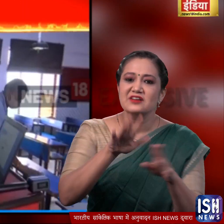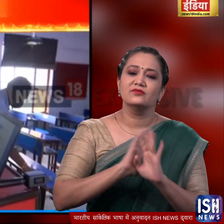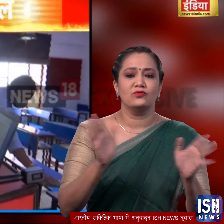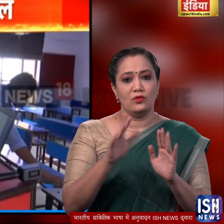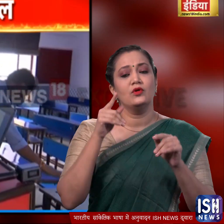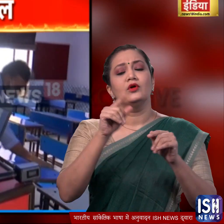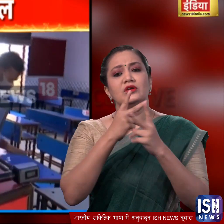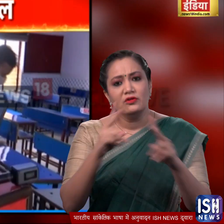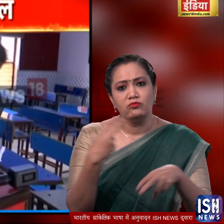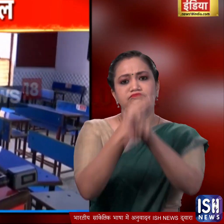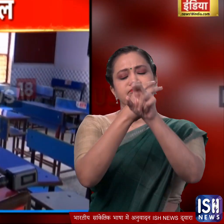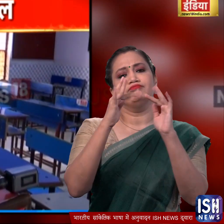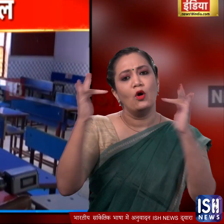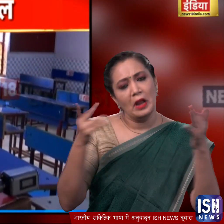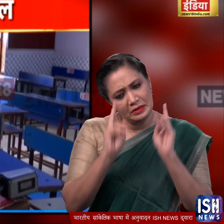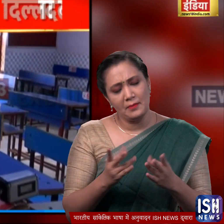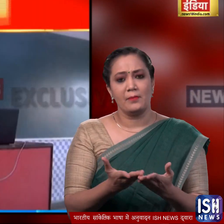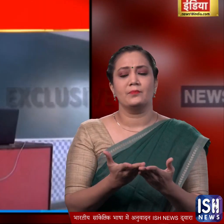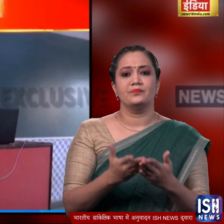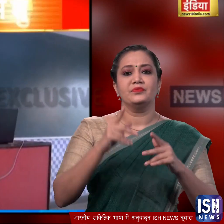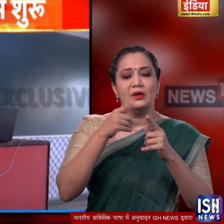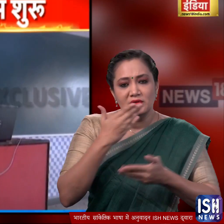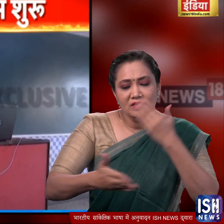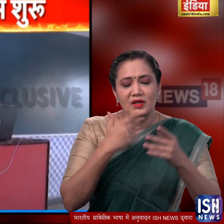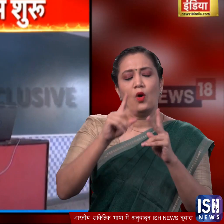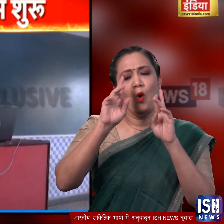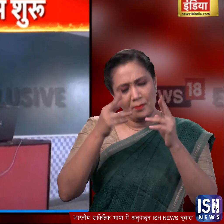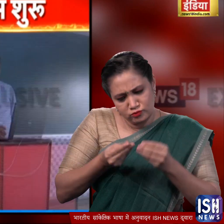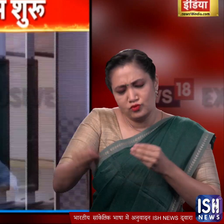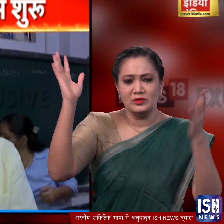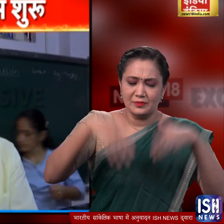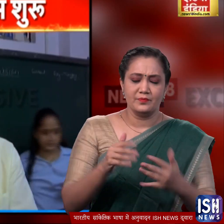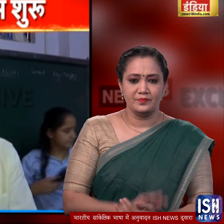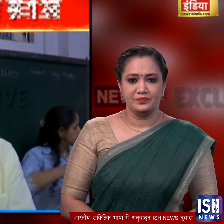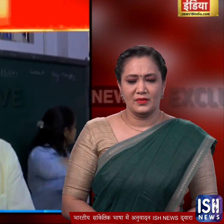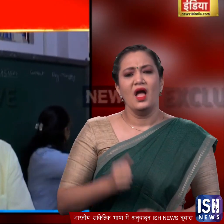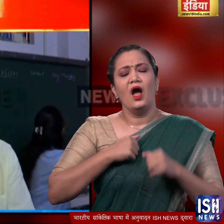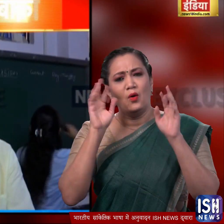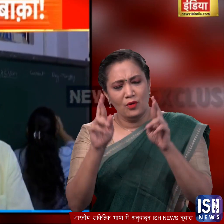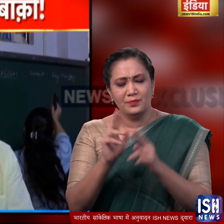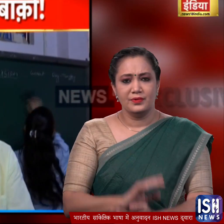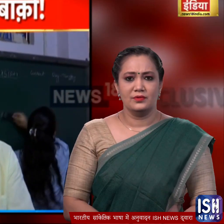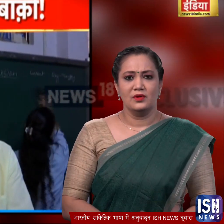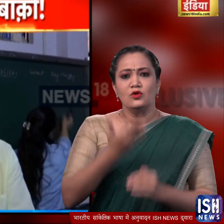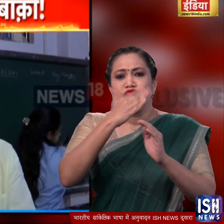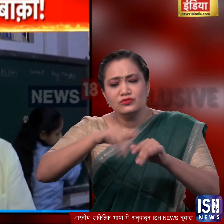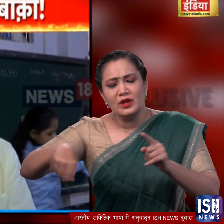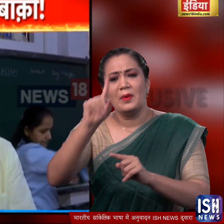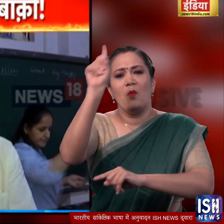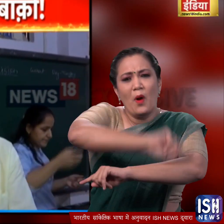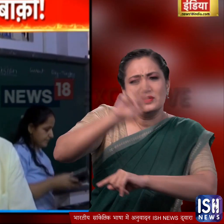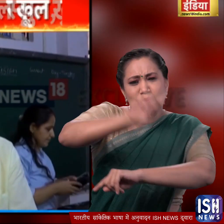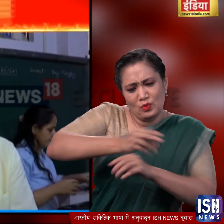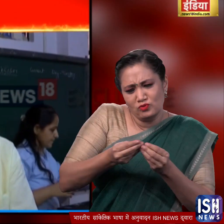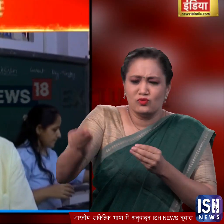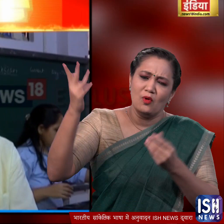दिया। उन्होंने छात्रों को ऑनलाइन पढ़ाया, साथ ही उम्मीद जताई कि वो जल्द ही स्कूल आएंगे। हम ये समझ रहे हैं कि बच्चे जो है 1-2 दिन